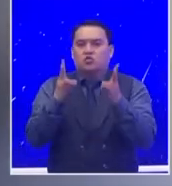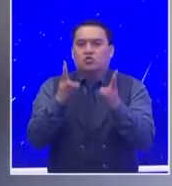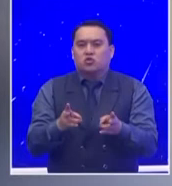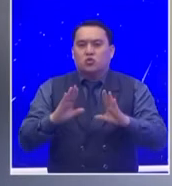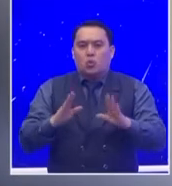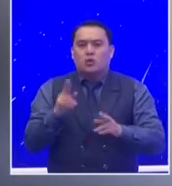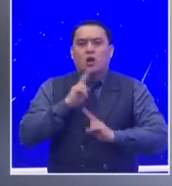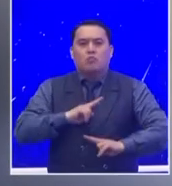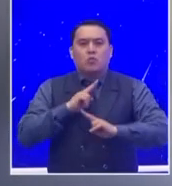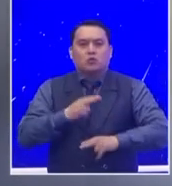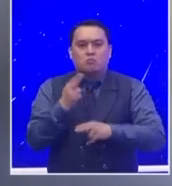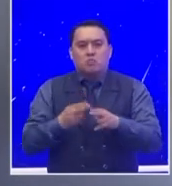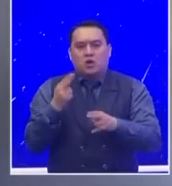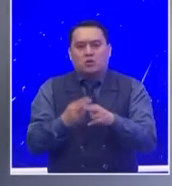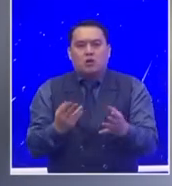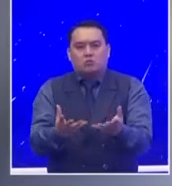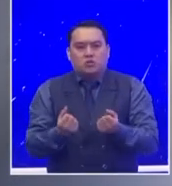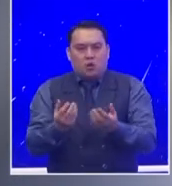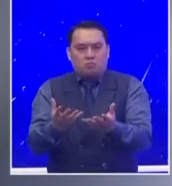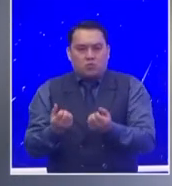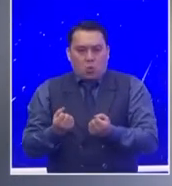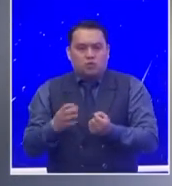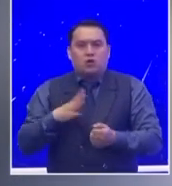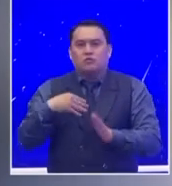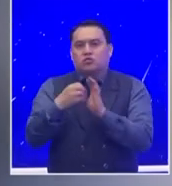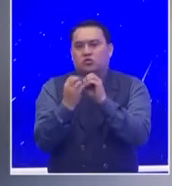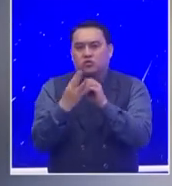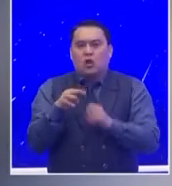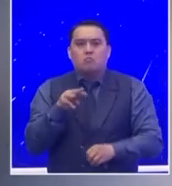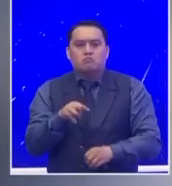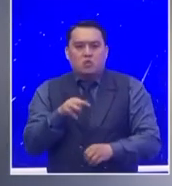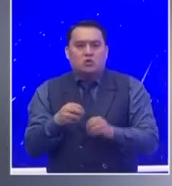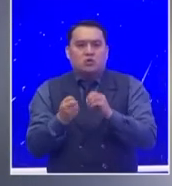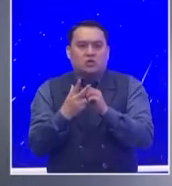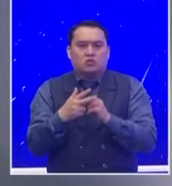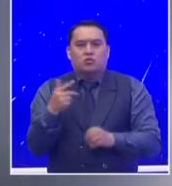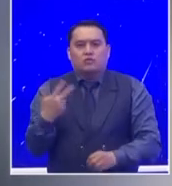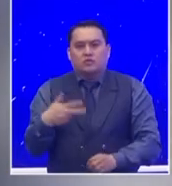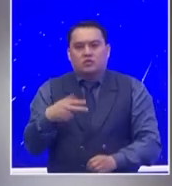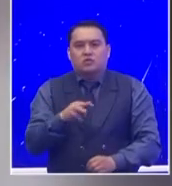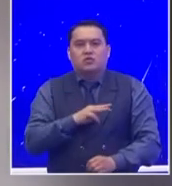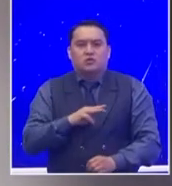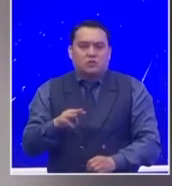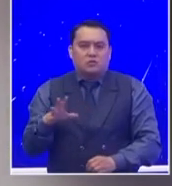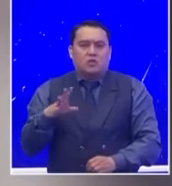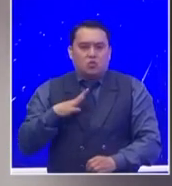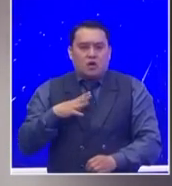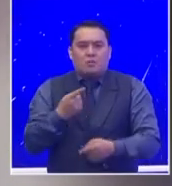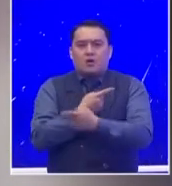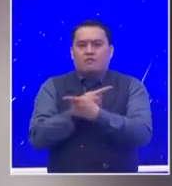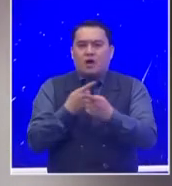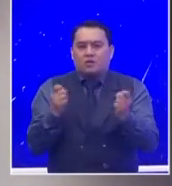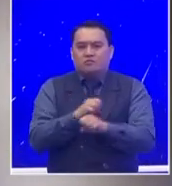происшествия он работал приемщиком металла. Инцидент произошел 14 марта около 13 часов 30 минут.